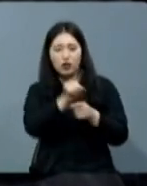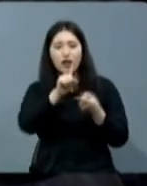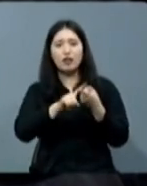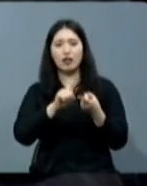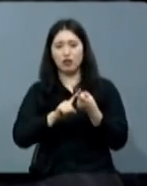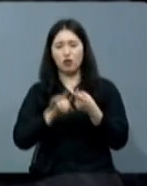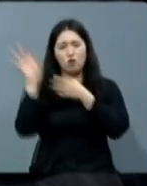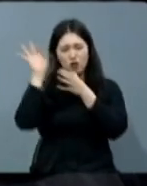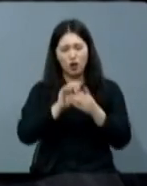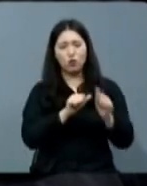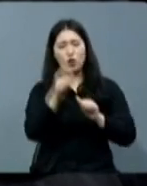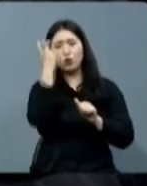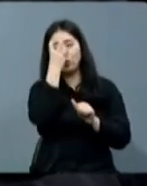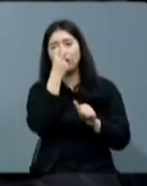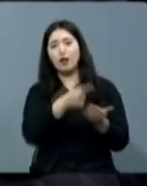여론조사에서 계속 나와요.